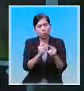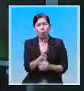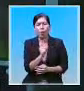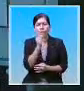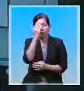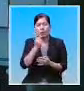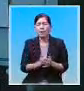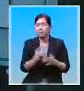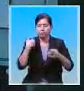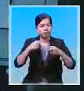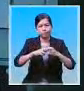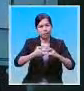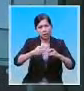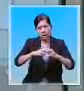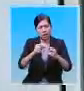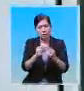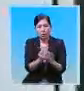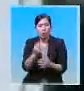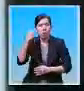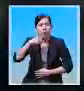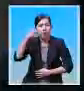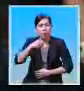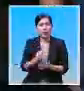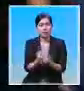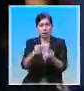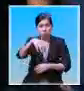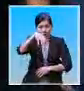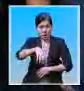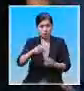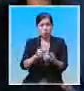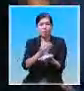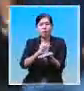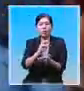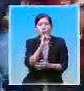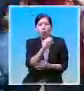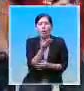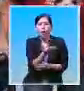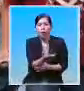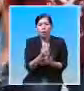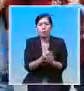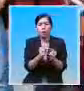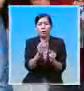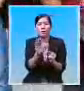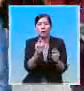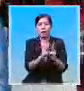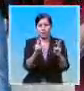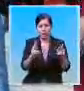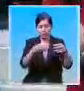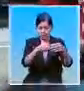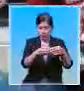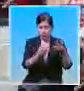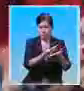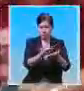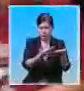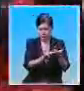งหลายสิบเหตุการณ์แล้วเนี่ยนะคะแต่ว่าทางต้นสังกัดบอกเลยบอกว่าขอตั้งคณะกรรมการขึ้นมาก่อนเราก็ให้น้าป้อมเนี่ยย้